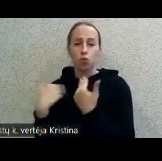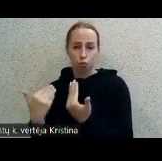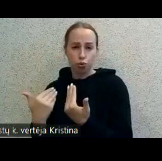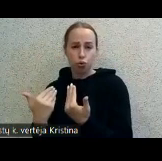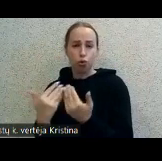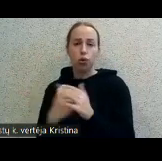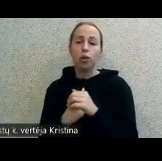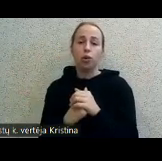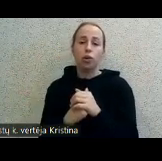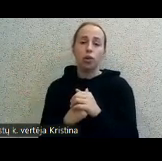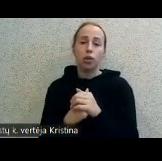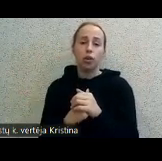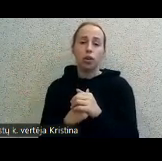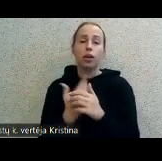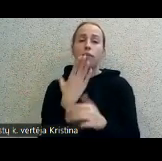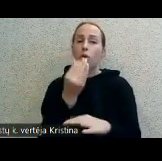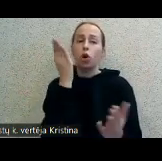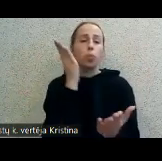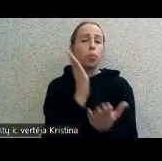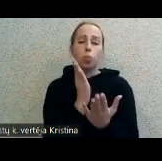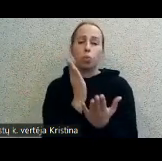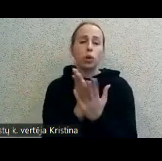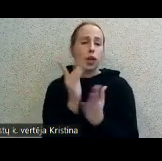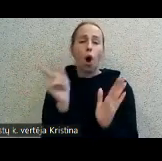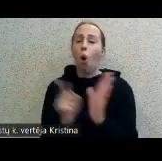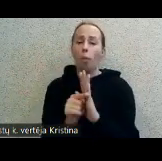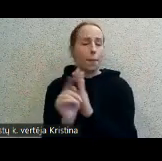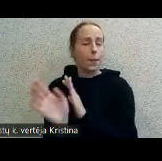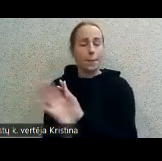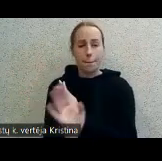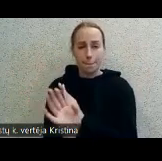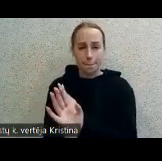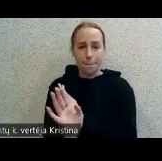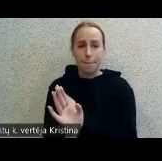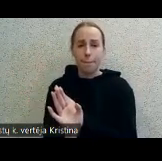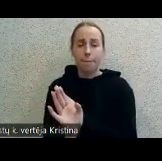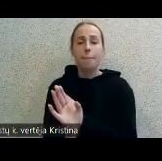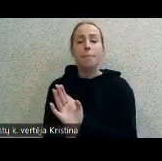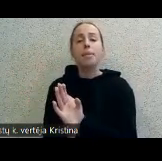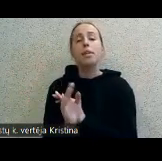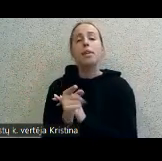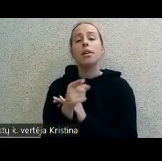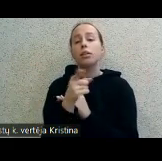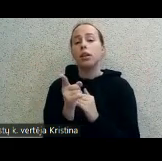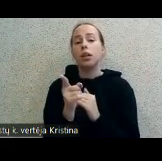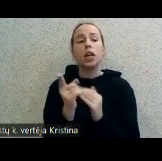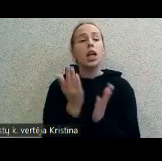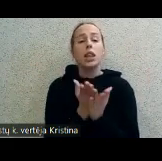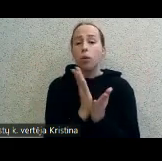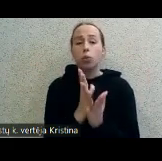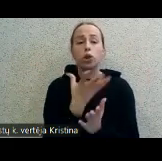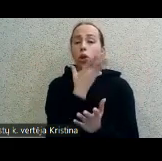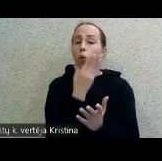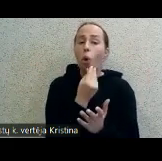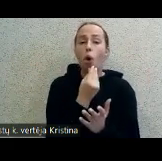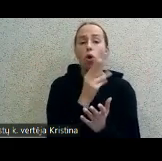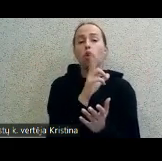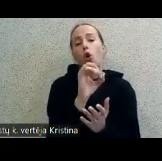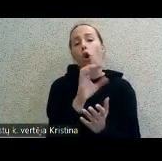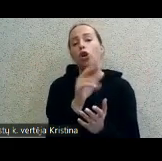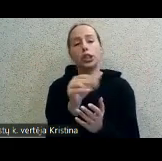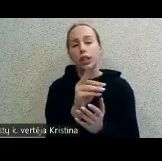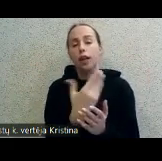rekomendacinės perskaityti knygas, tai nebūtinai privaloma ir tai nebūtinai gali būti negrožinė literatūra, gali būti kitos knygos,